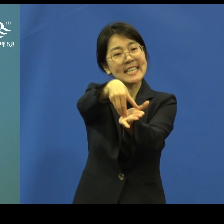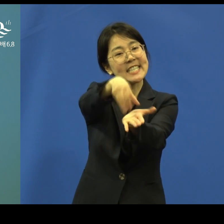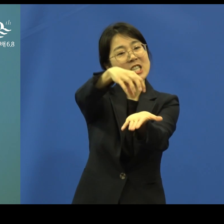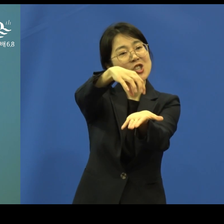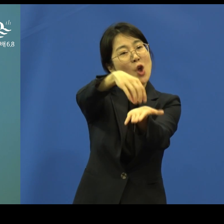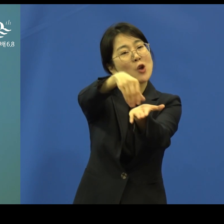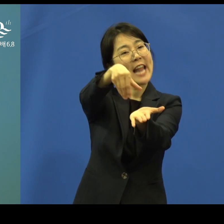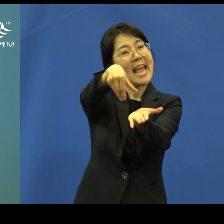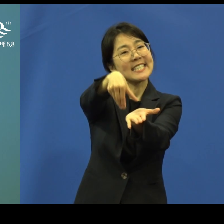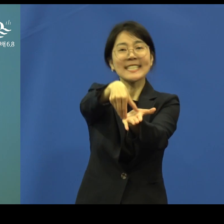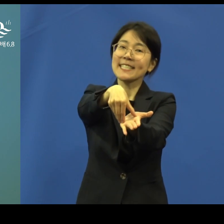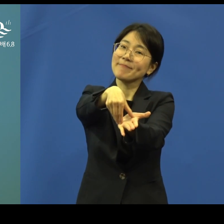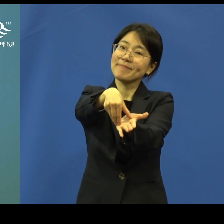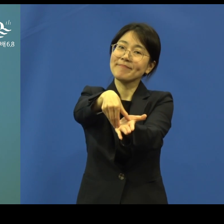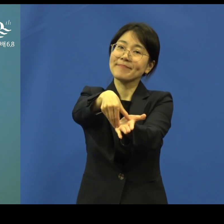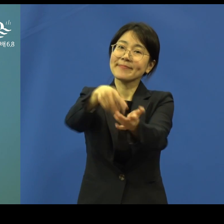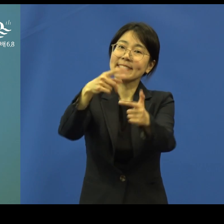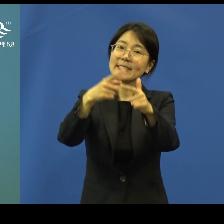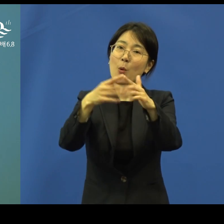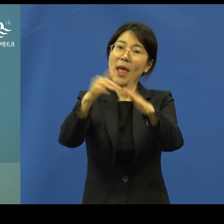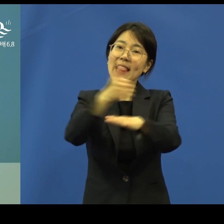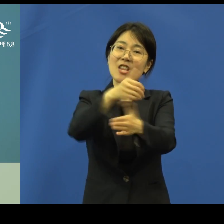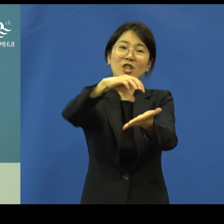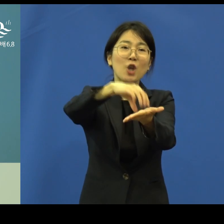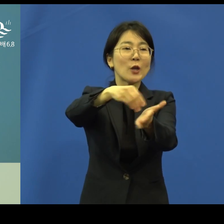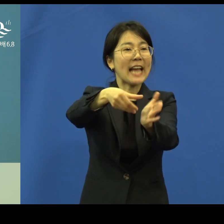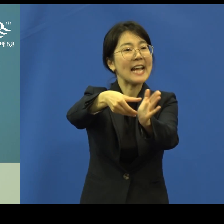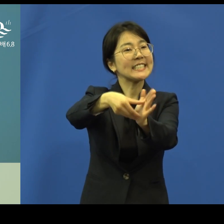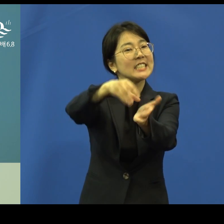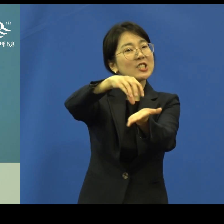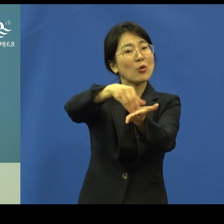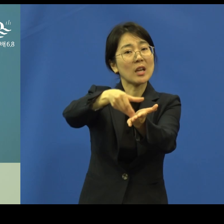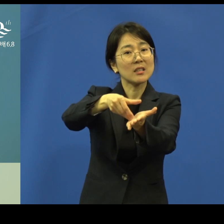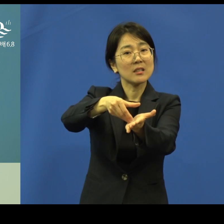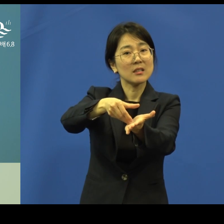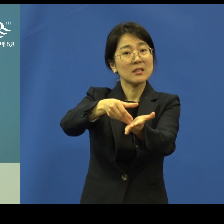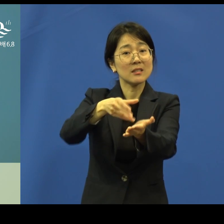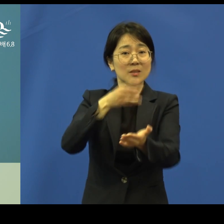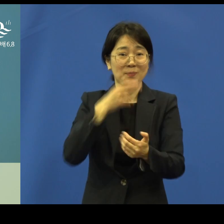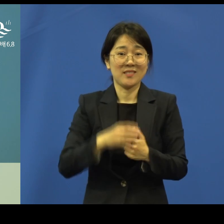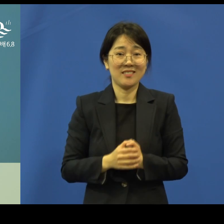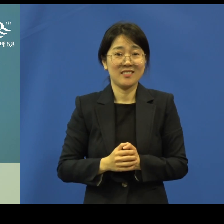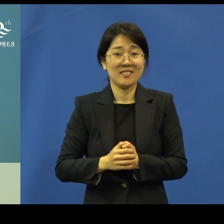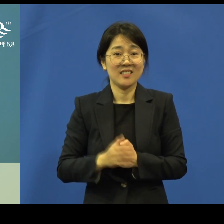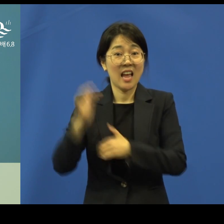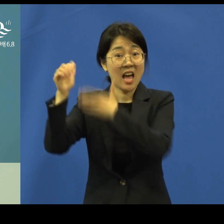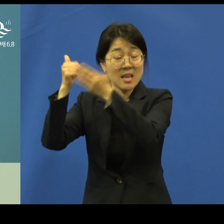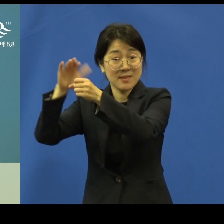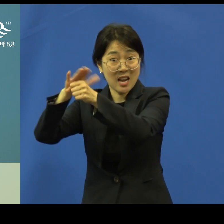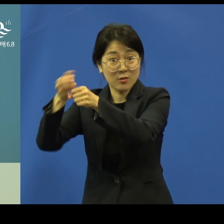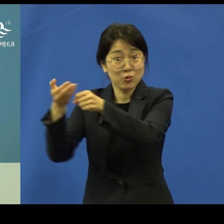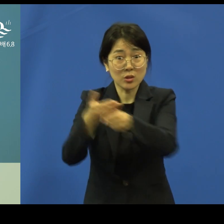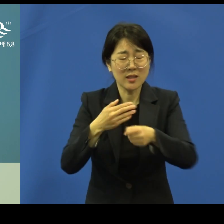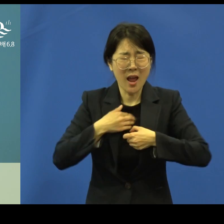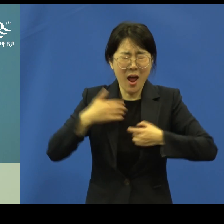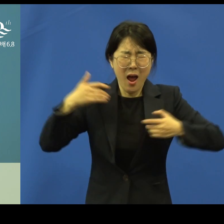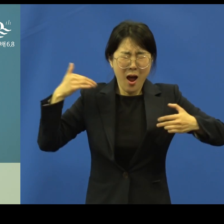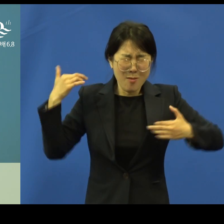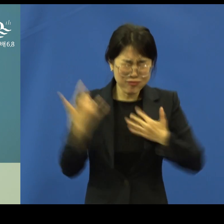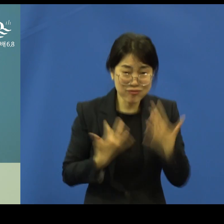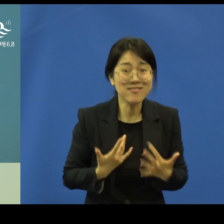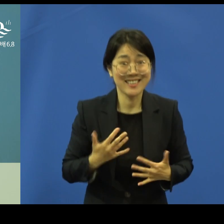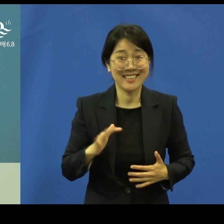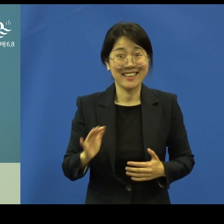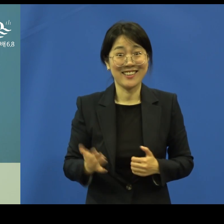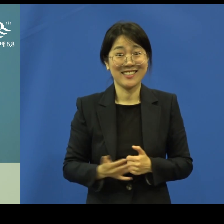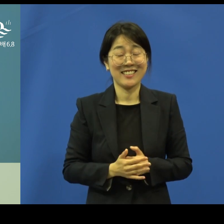그래서 왕상 18장 21절에 엘리야가 하는 말이에요. 엘리야가 모든 백성이 가까이 나아가 이르되